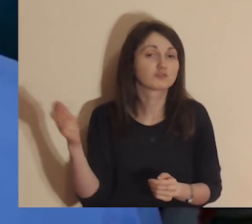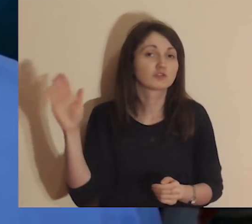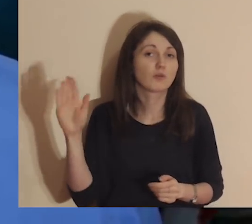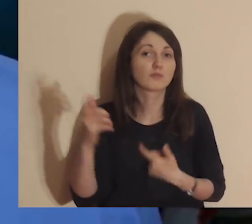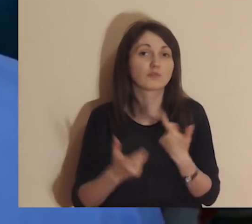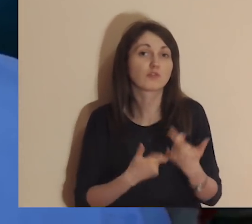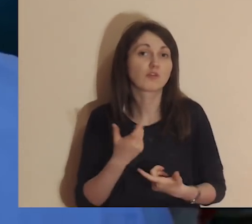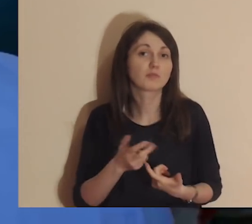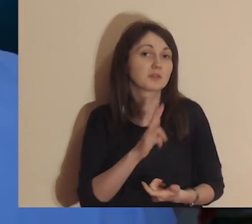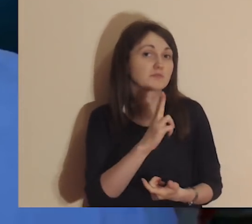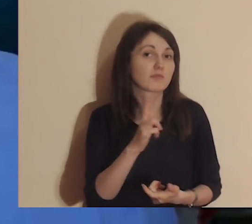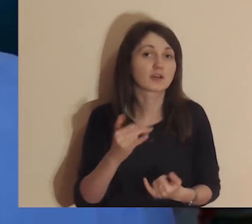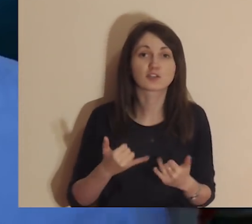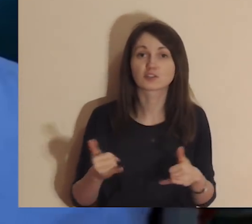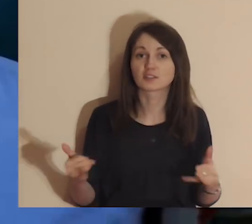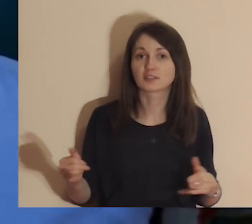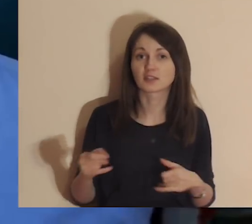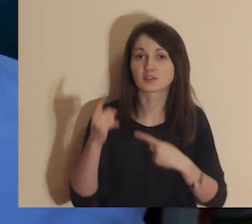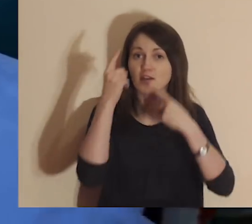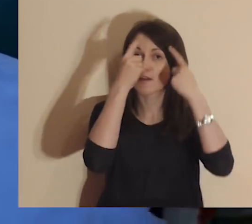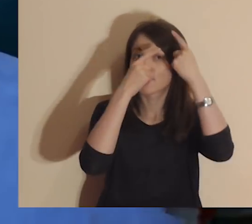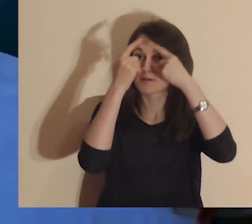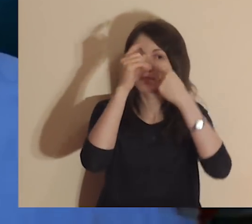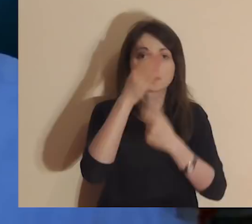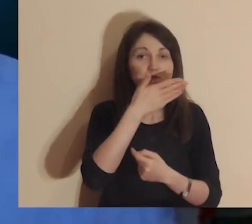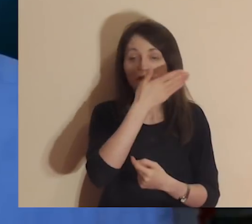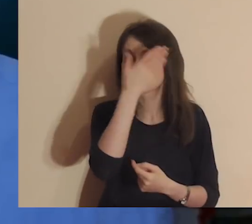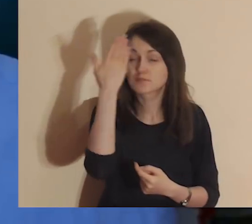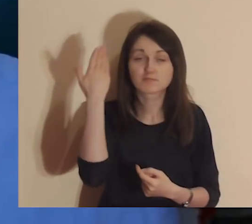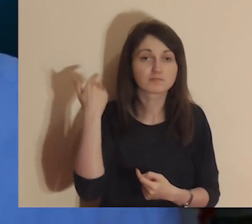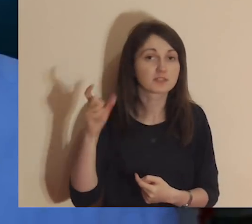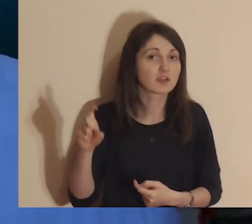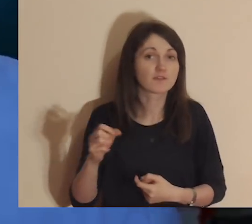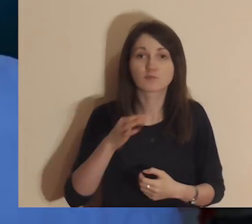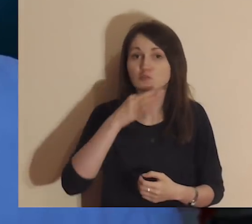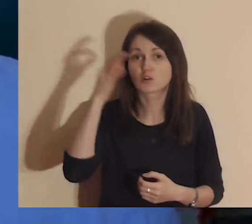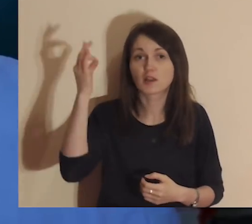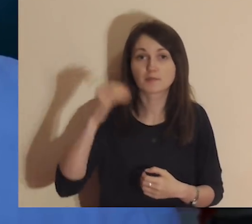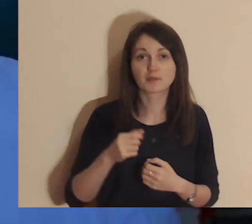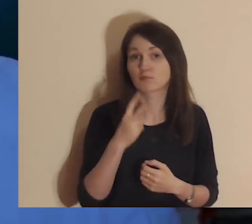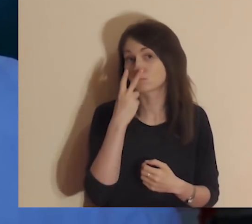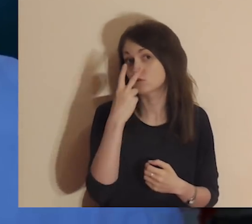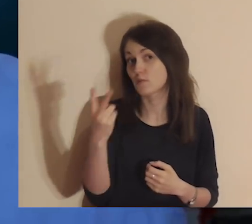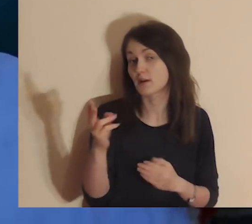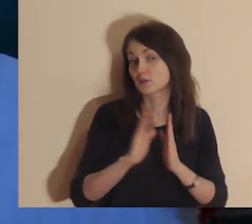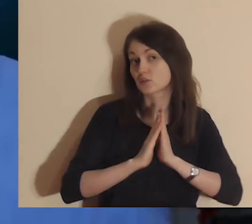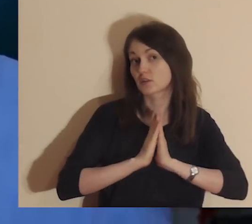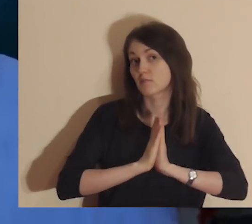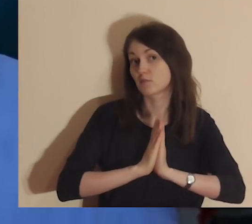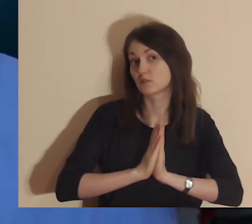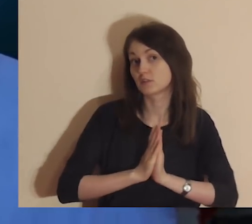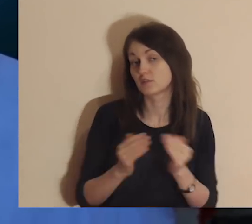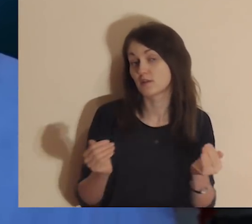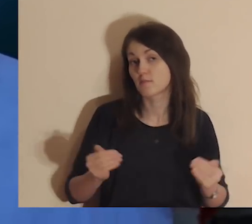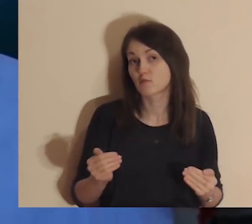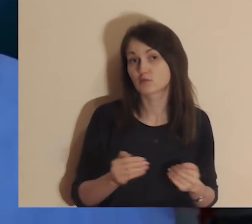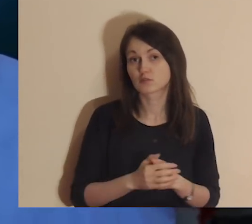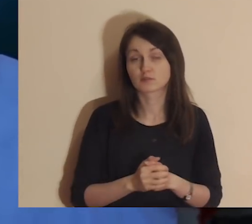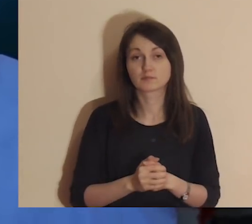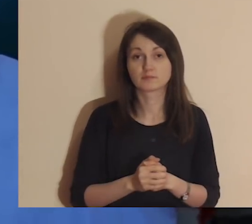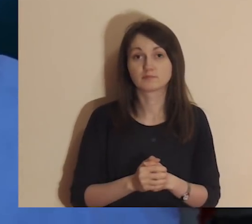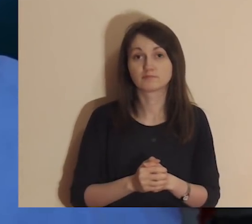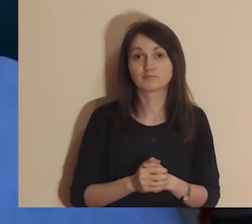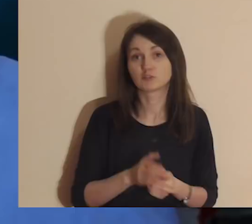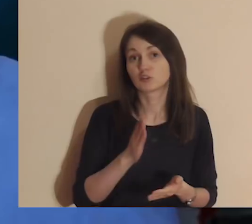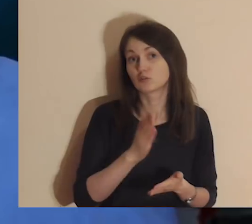Co komu Pan Bóg robi, to mu robi. Tego nie można wymyśleć, które jest lepsze dla mnie. To może się okazać w medytacji, że ja zauważam,